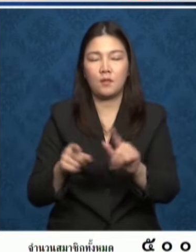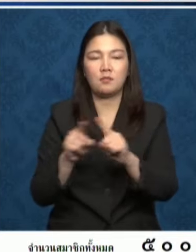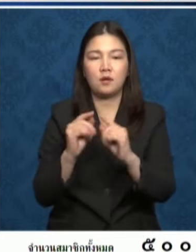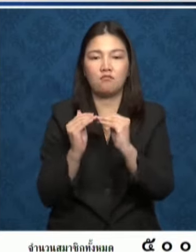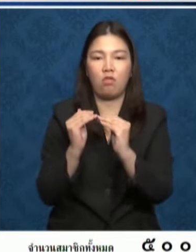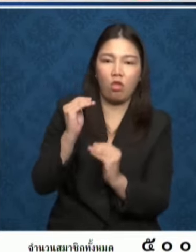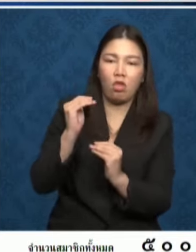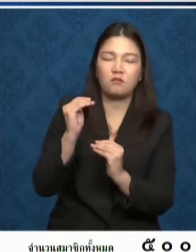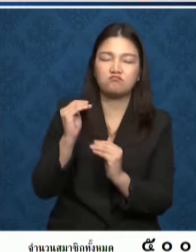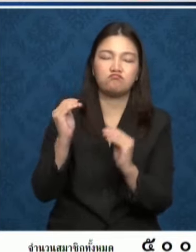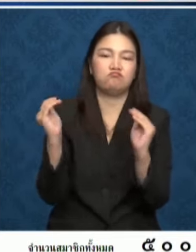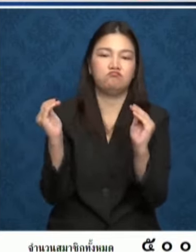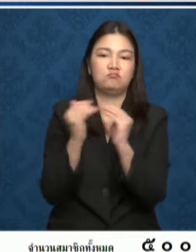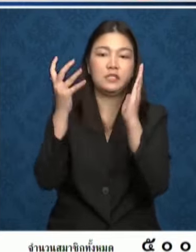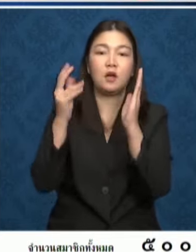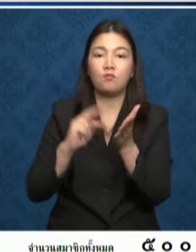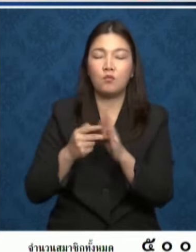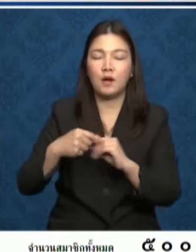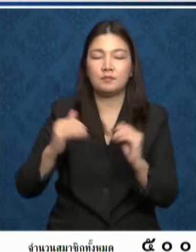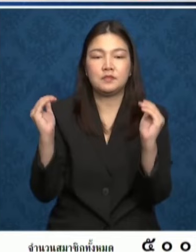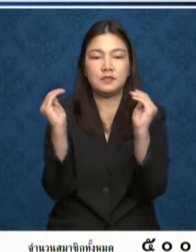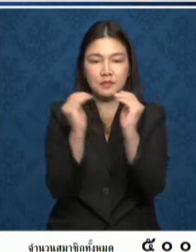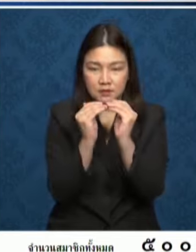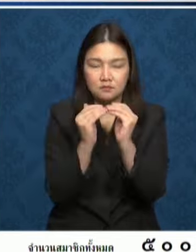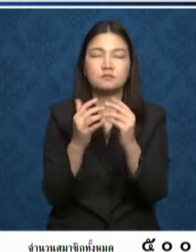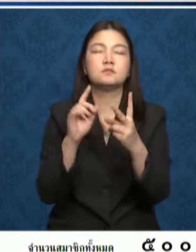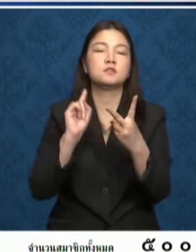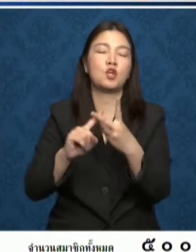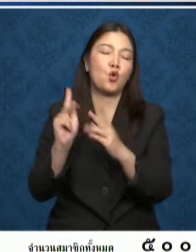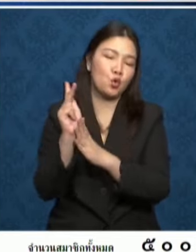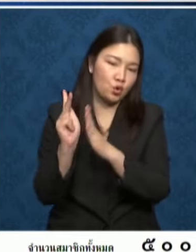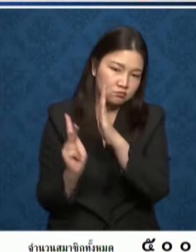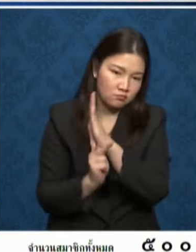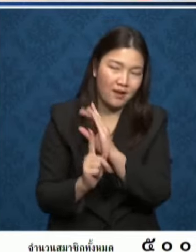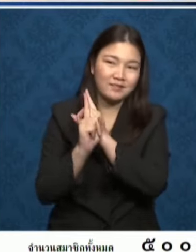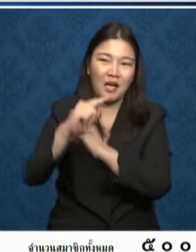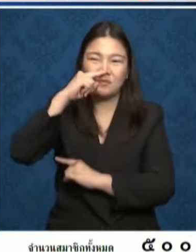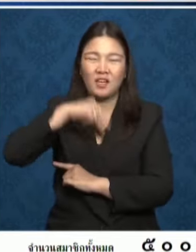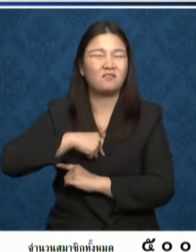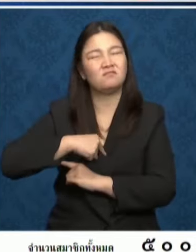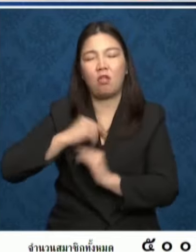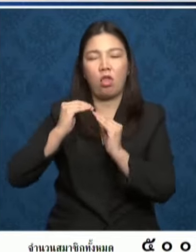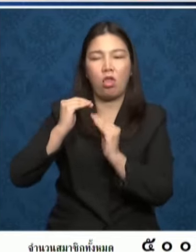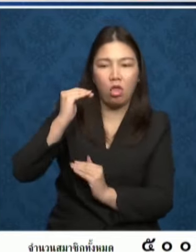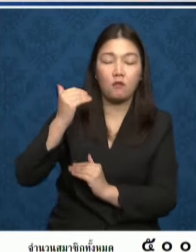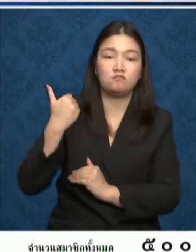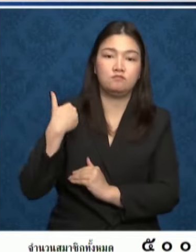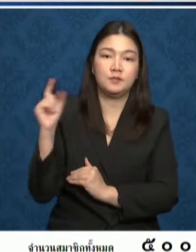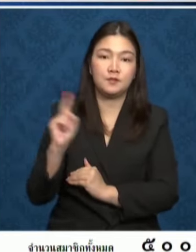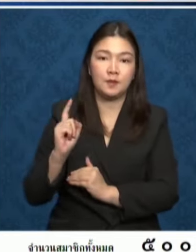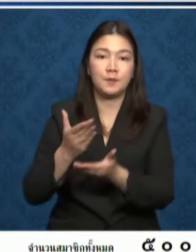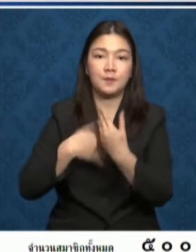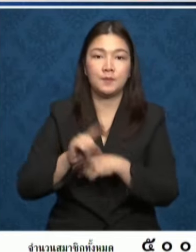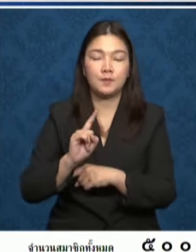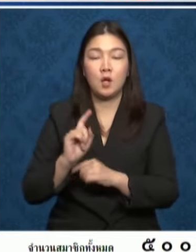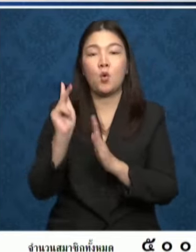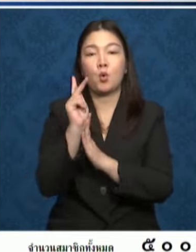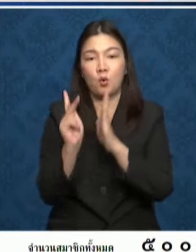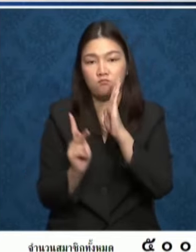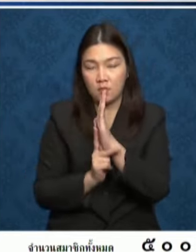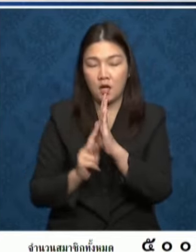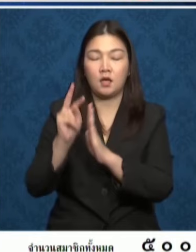2ไม่มีโอกาสเข้าถึงสิทธิบรรดากฎหมายต่างๆกำหนดเอาไว้นอกจากนี้ยังมีกฎหมายและ